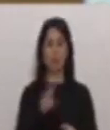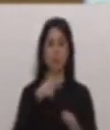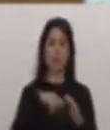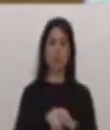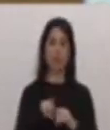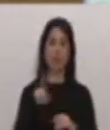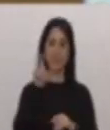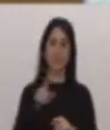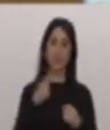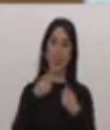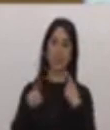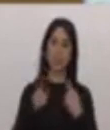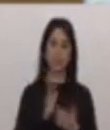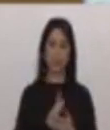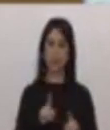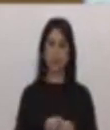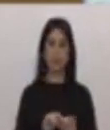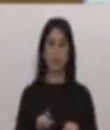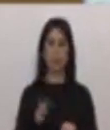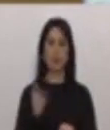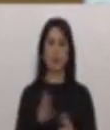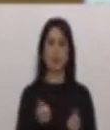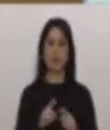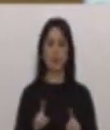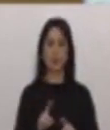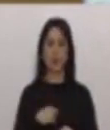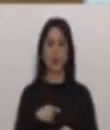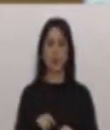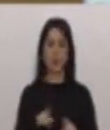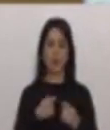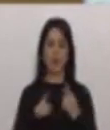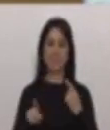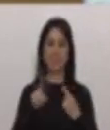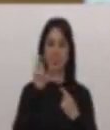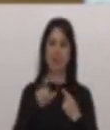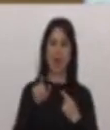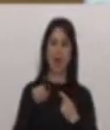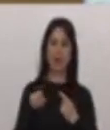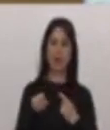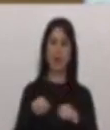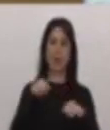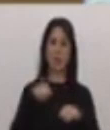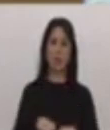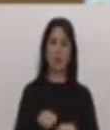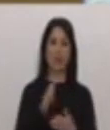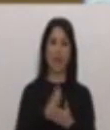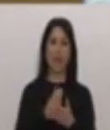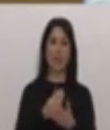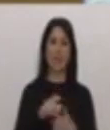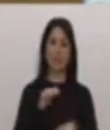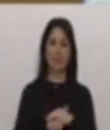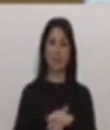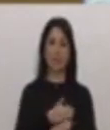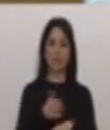ისინი განსხვავდებიან. მით უფრო მიუღებელია გვიწევდეს ამ განსხვავებული ადამიანების უფლებების არსებობის მტკიცება